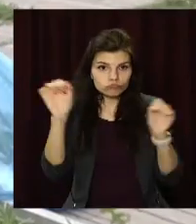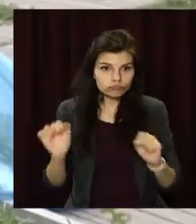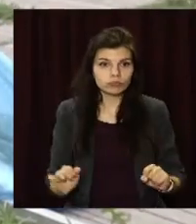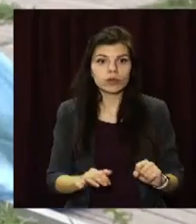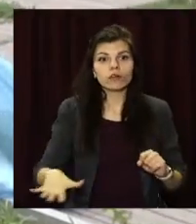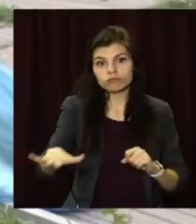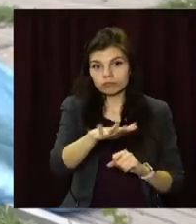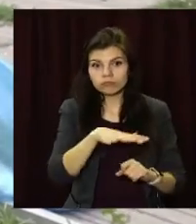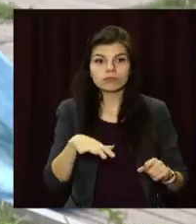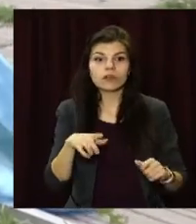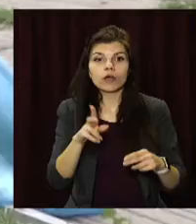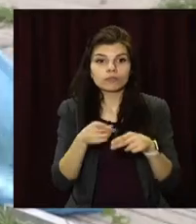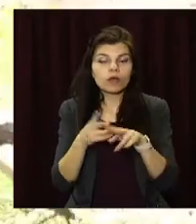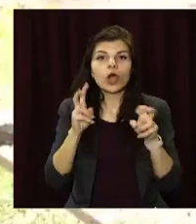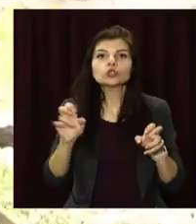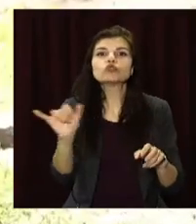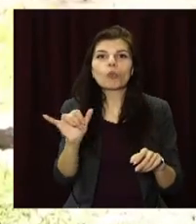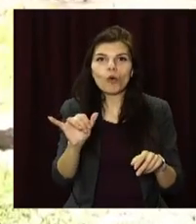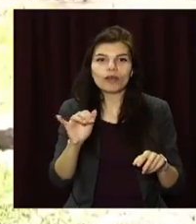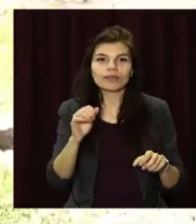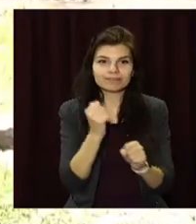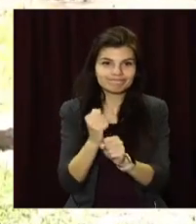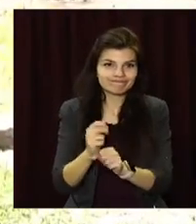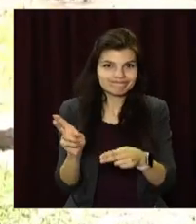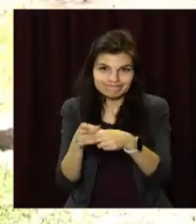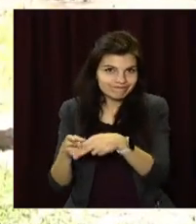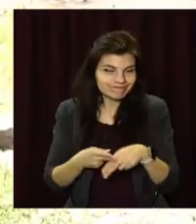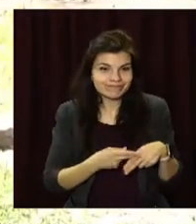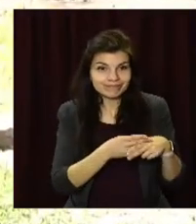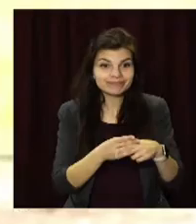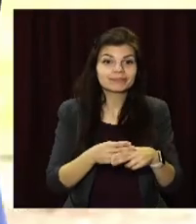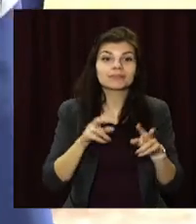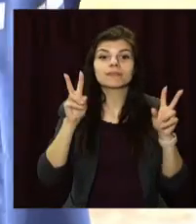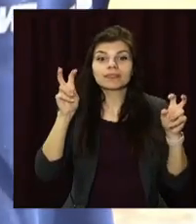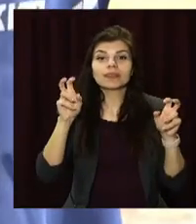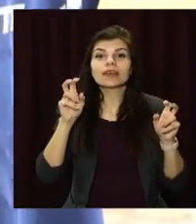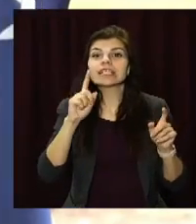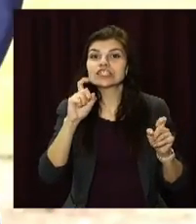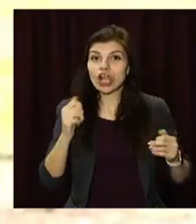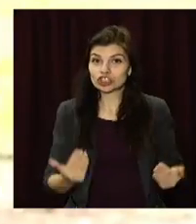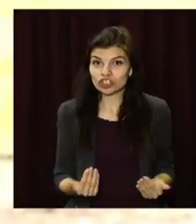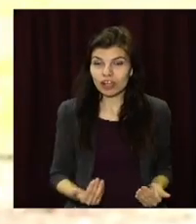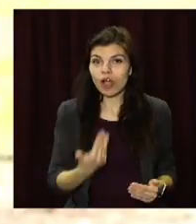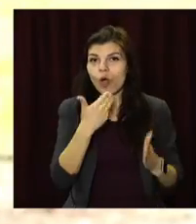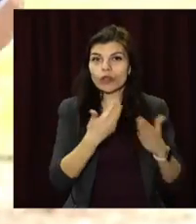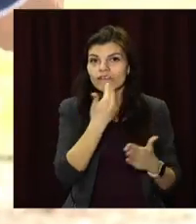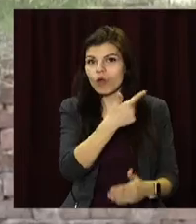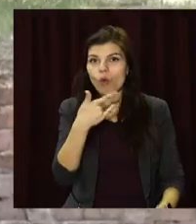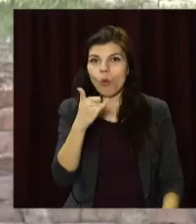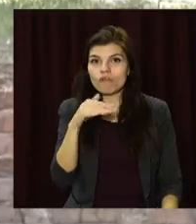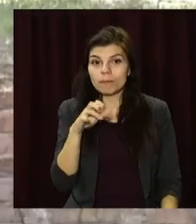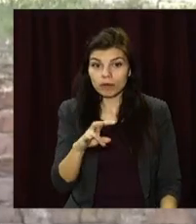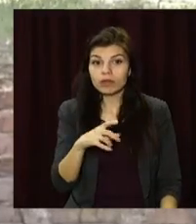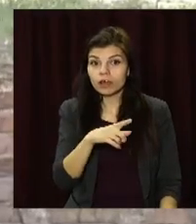всій області, влаштовують суботники. Представники обласного осередку партії «Опозиційна платформа за життя» вже запланували понад півсотні. І